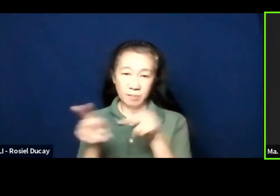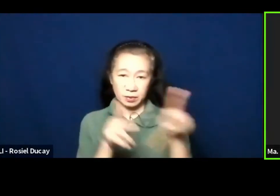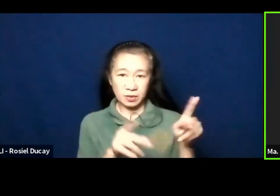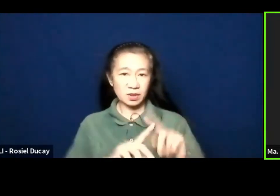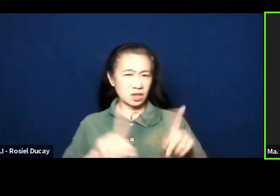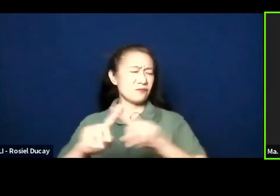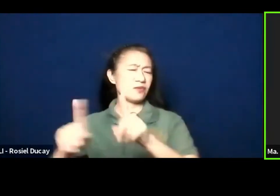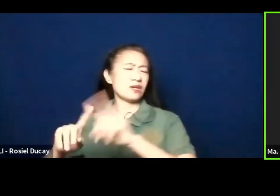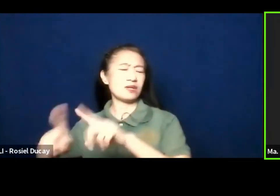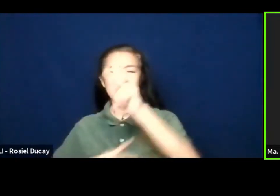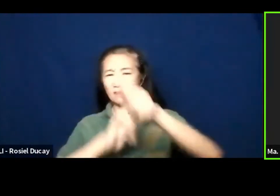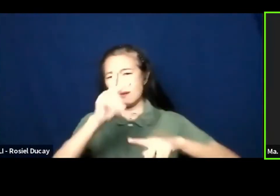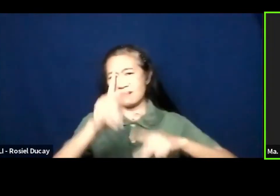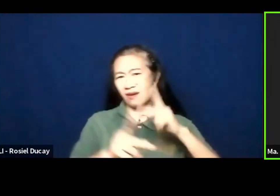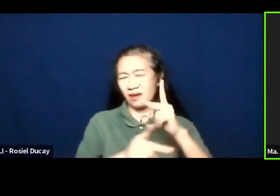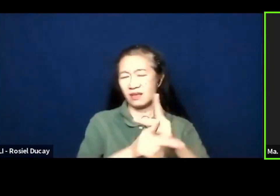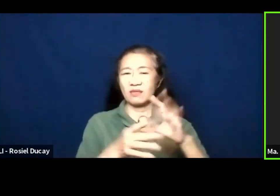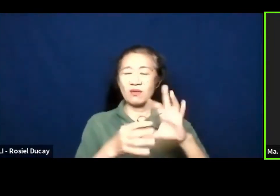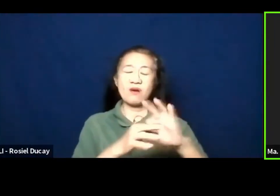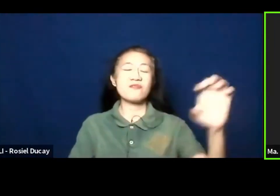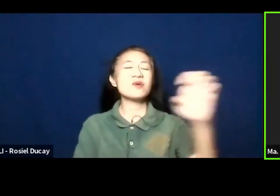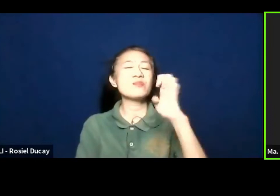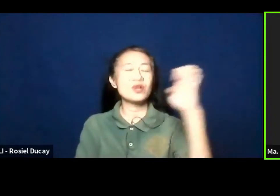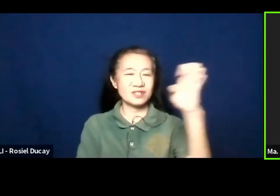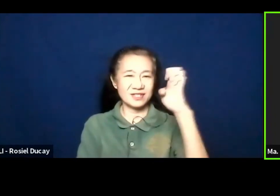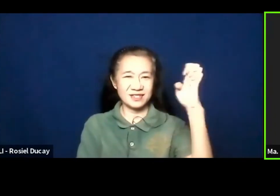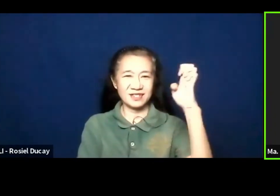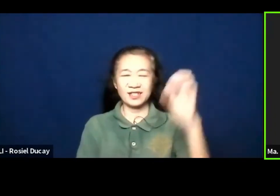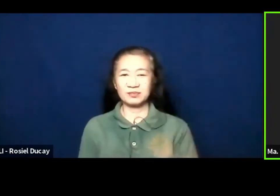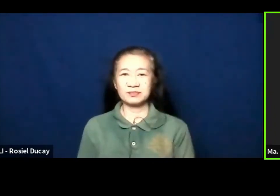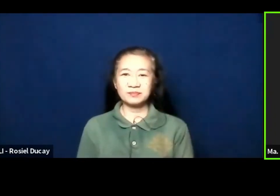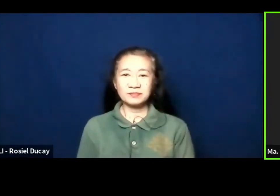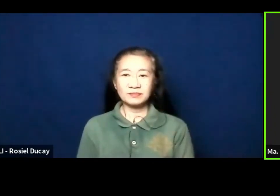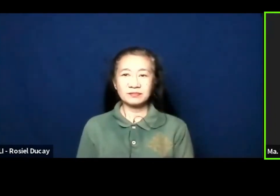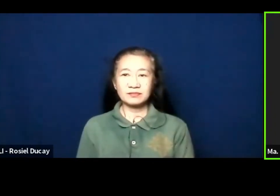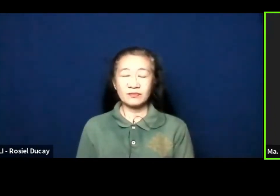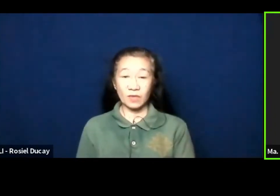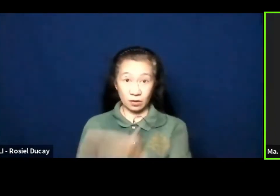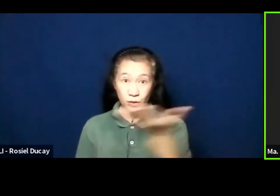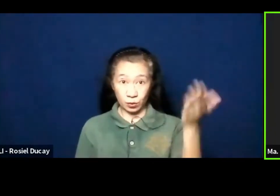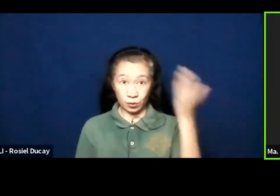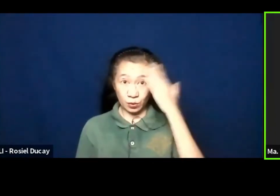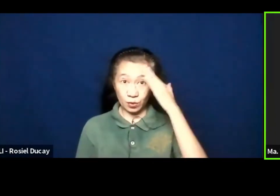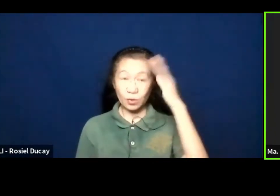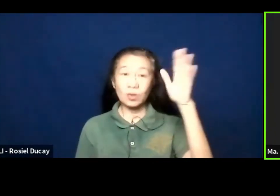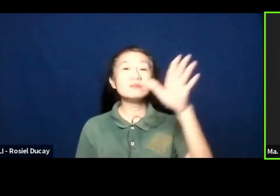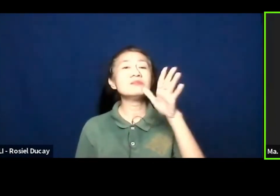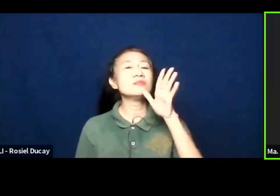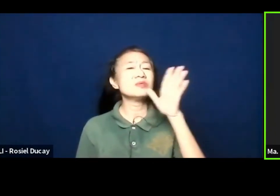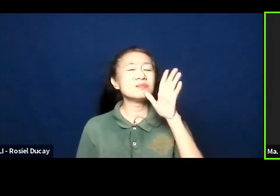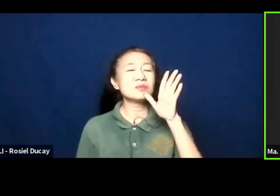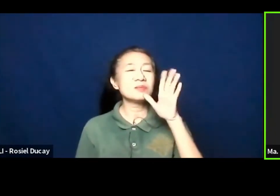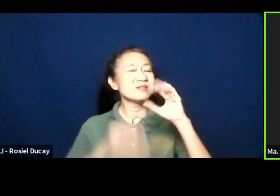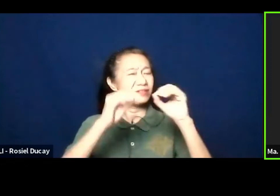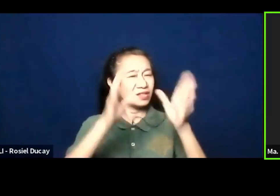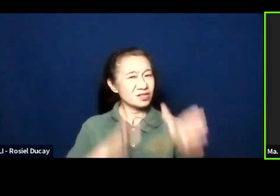iba't ibang klase ng emergency. Alam nyo ba, mga nanay, mga